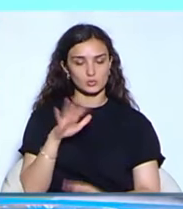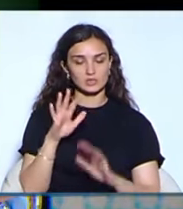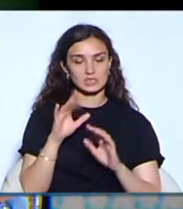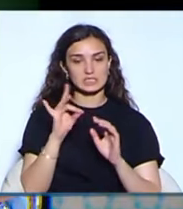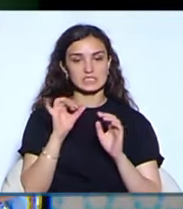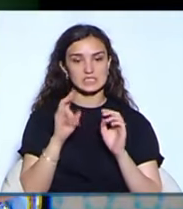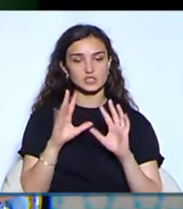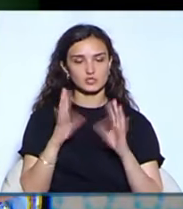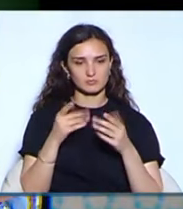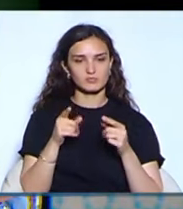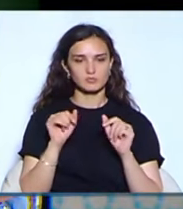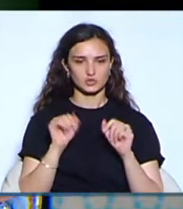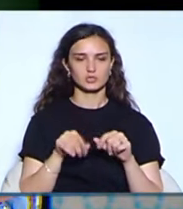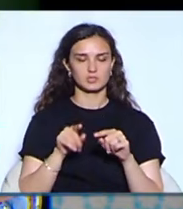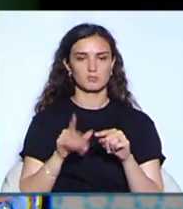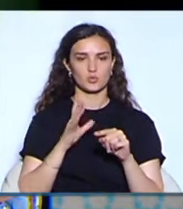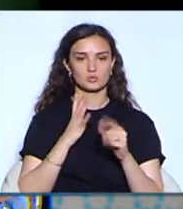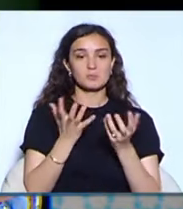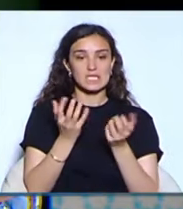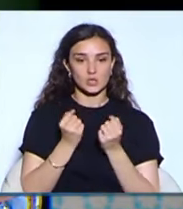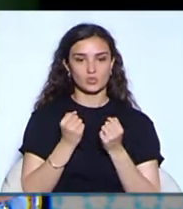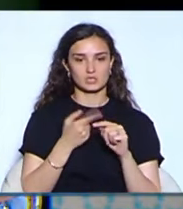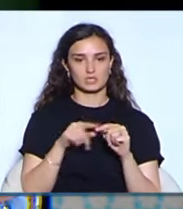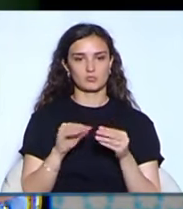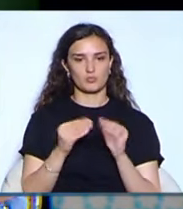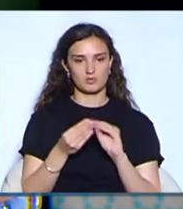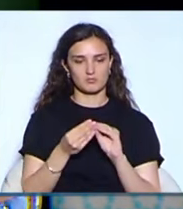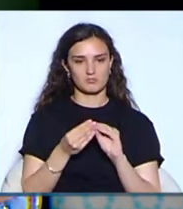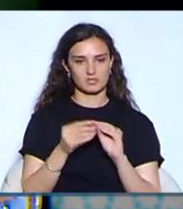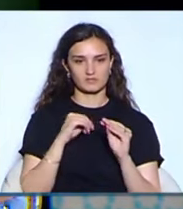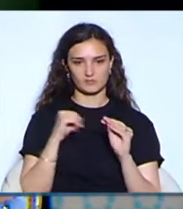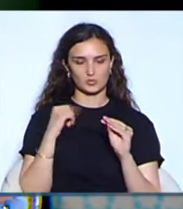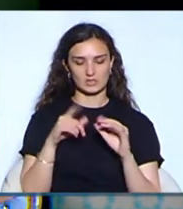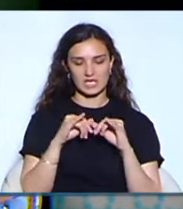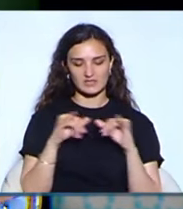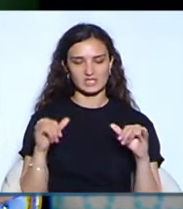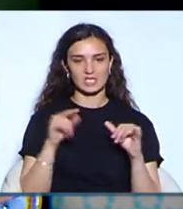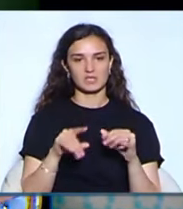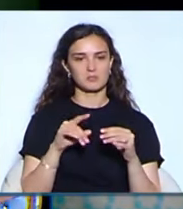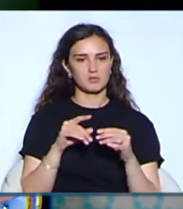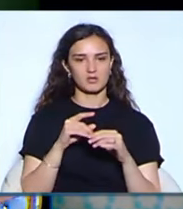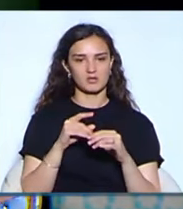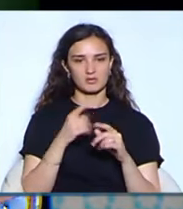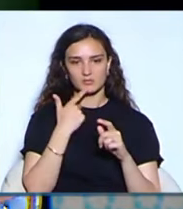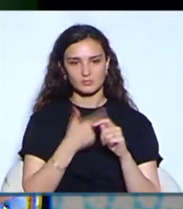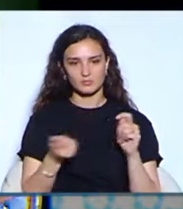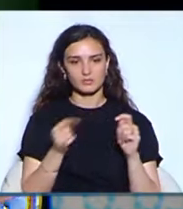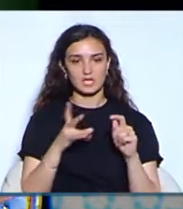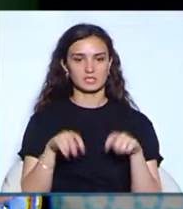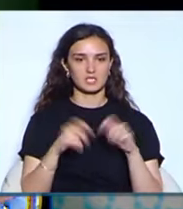შემთხვევაში შეიძლება მან შეიძინოს ეს პრობლემა და მისი განვითარება დაყონდეს ან